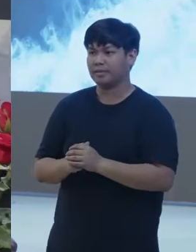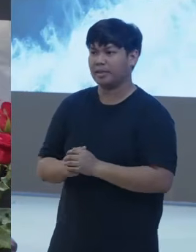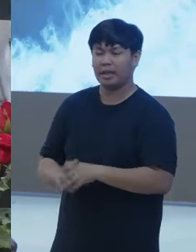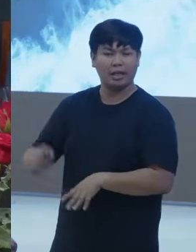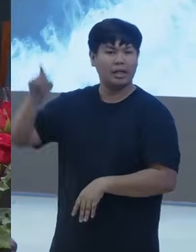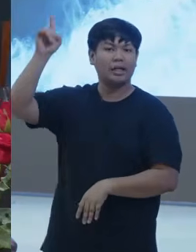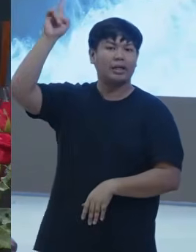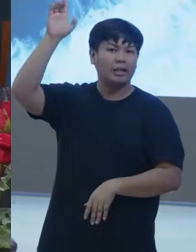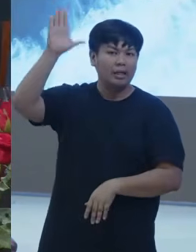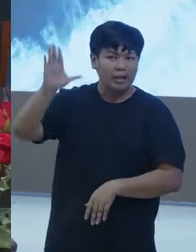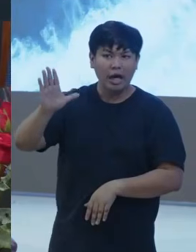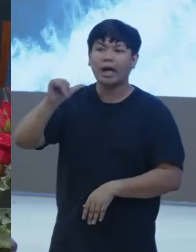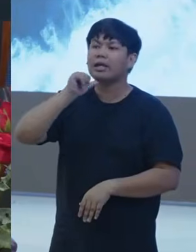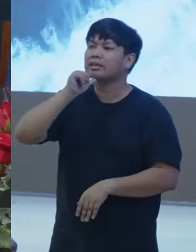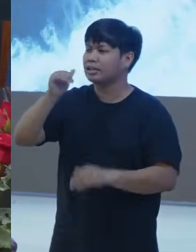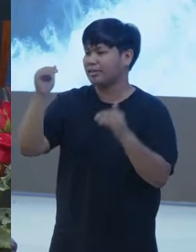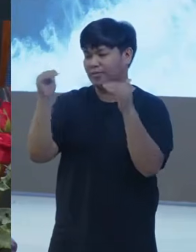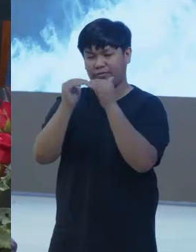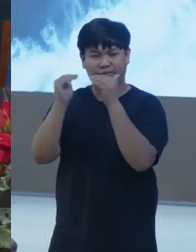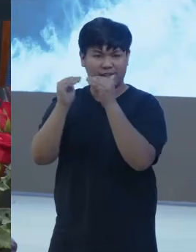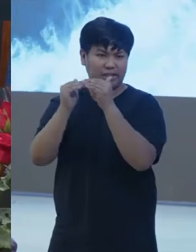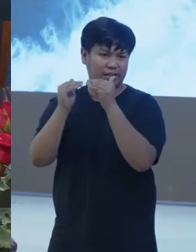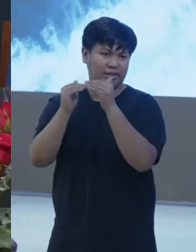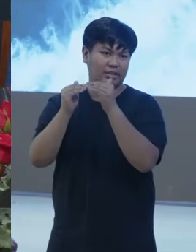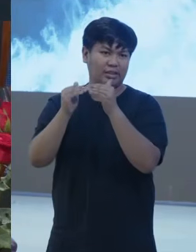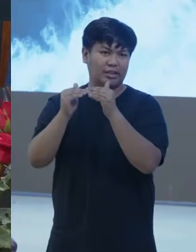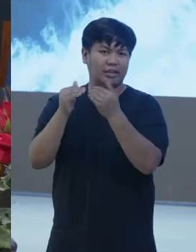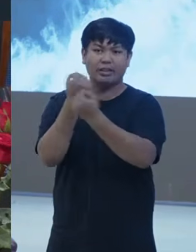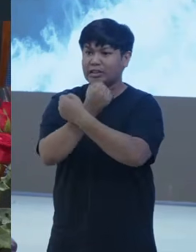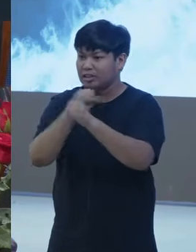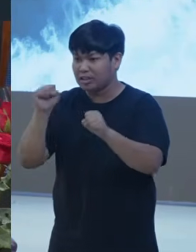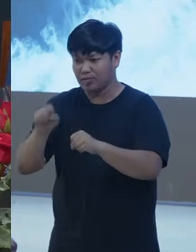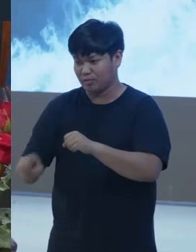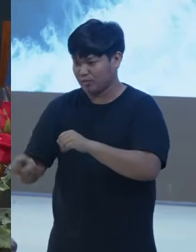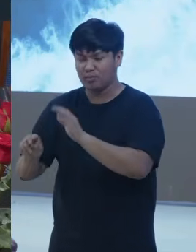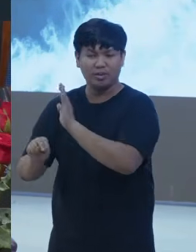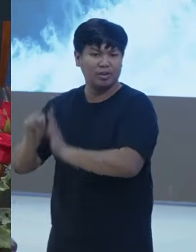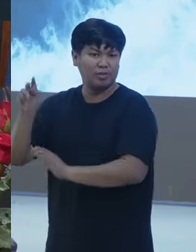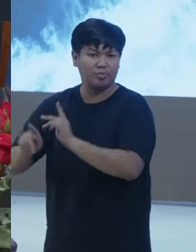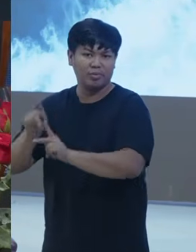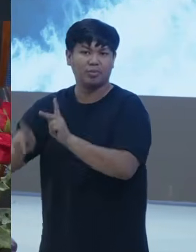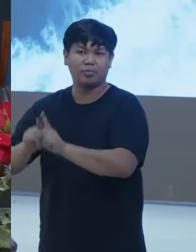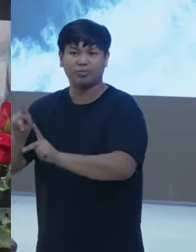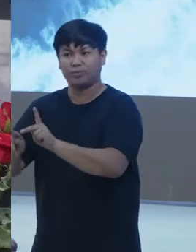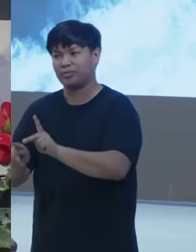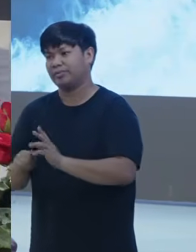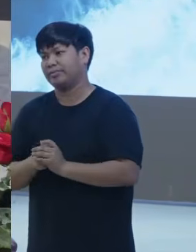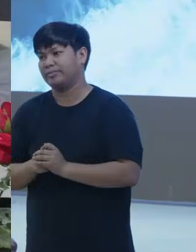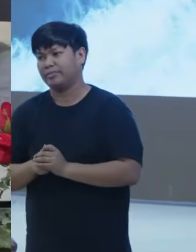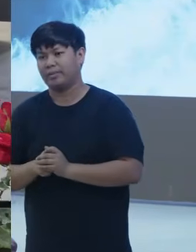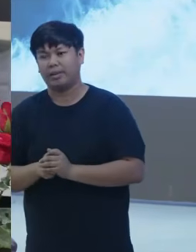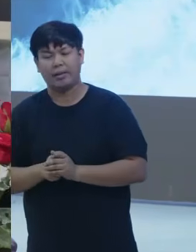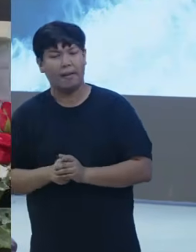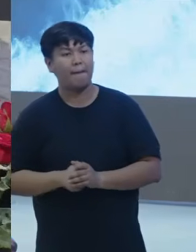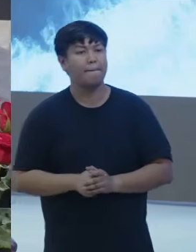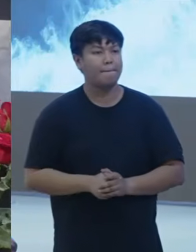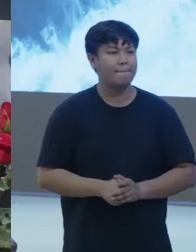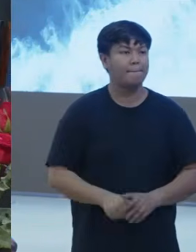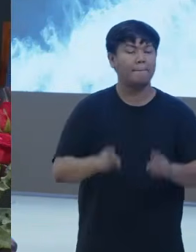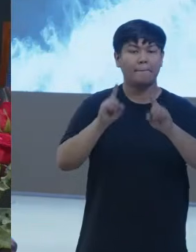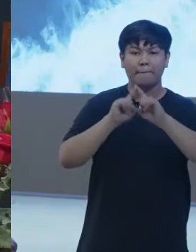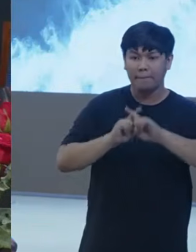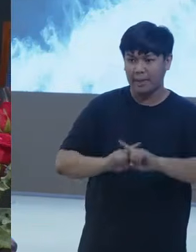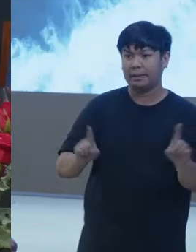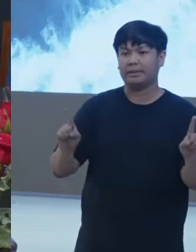God, it's unfair na niligtas mo sila. Sa totoo lang, it's unfair na niligtas